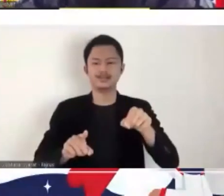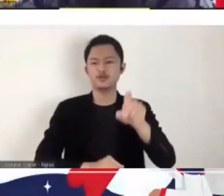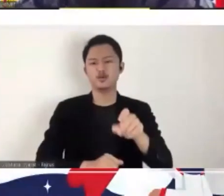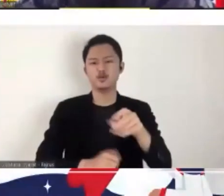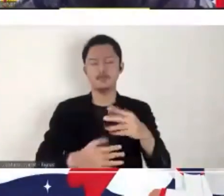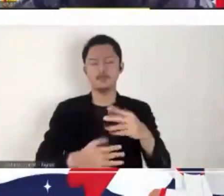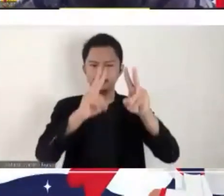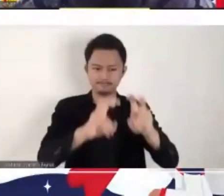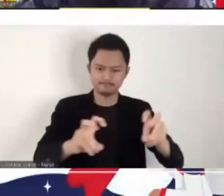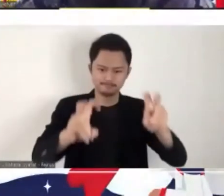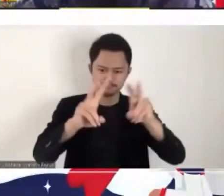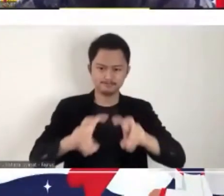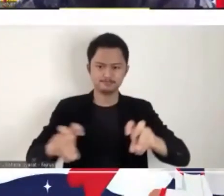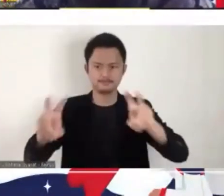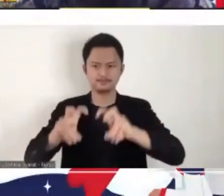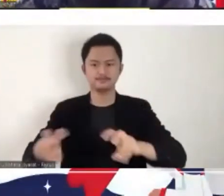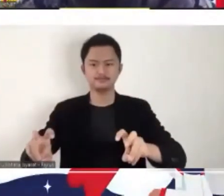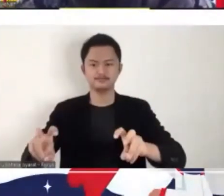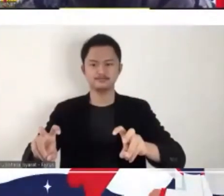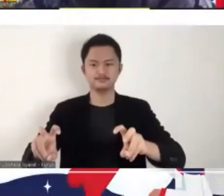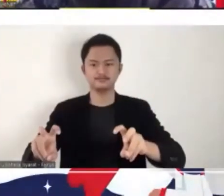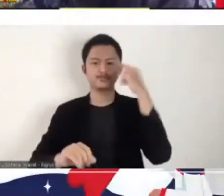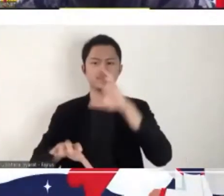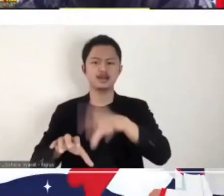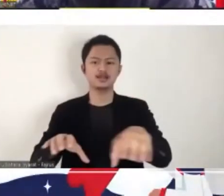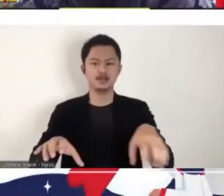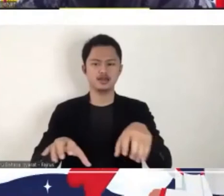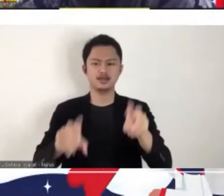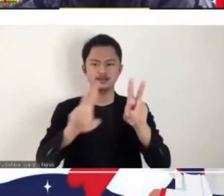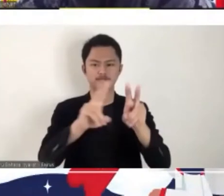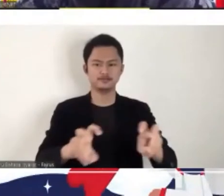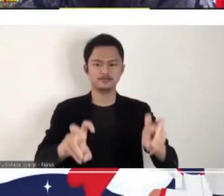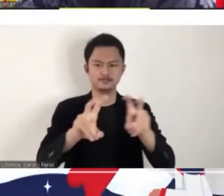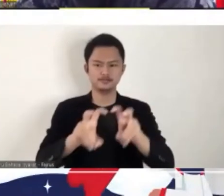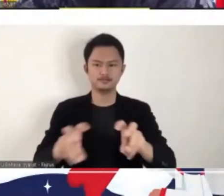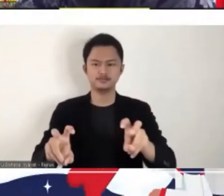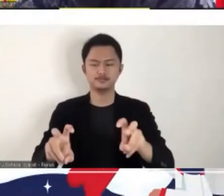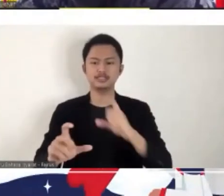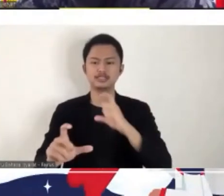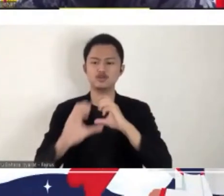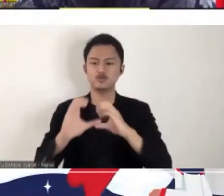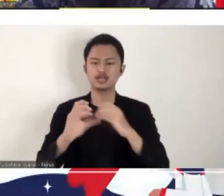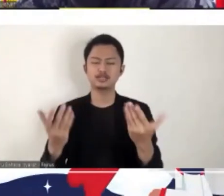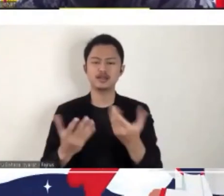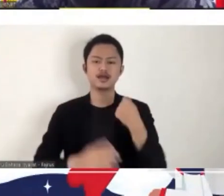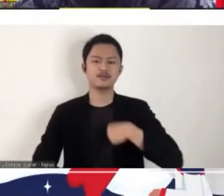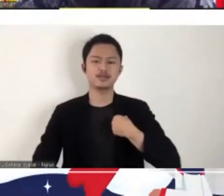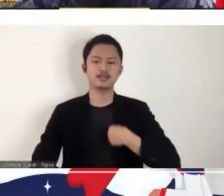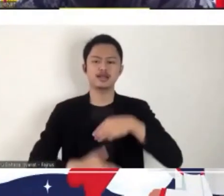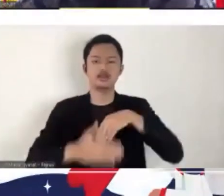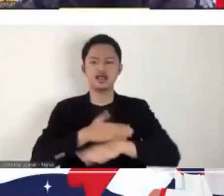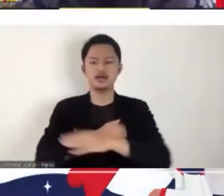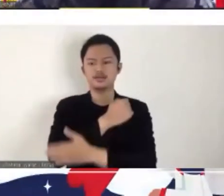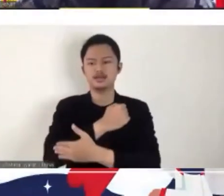diidentifikasi kembali oleh pemerintah daerah berikutnya dalam koordinasi dengan pihak Kemendagri jadi sekali lagi Kemendagri nyaa